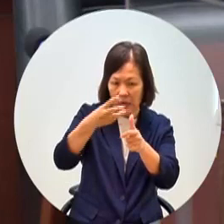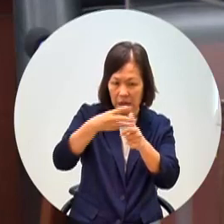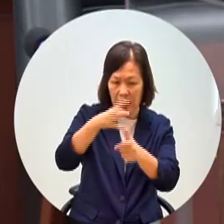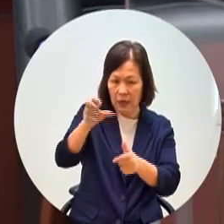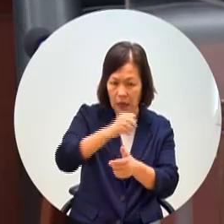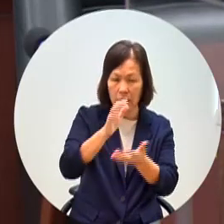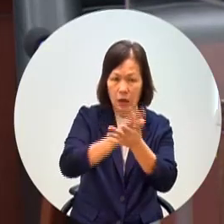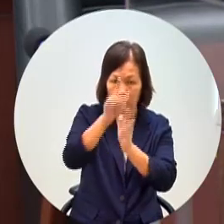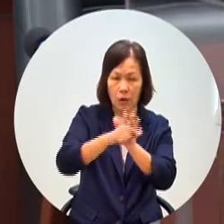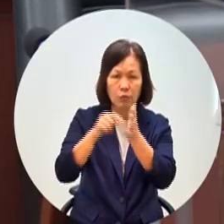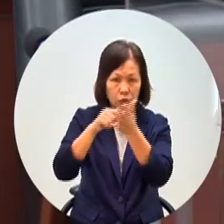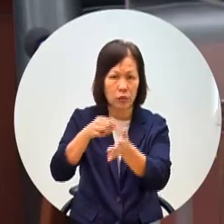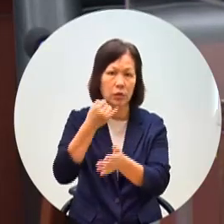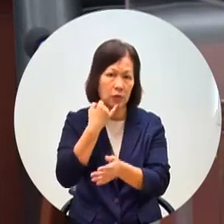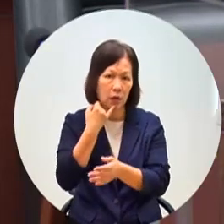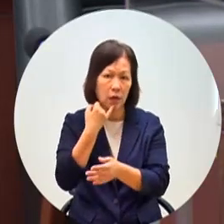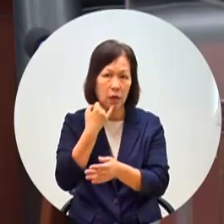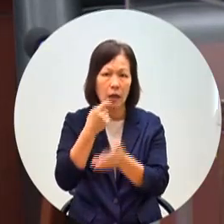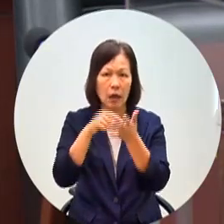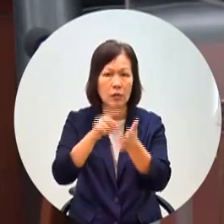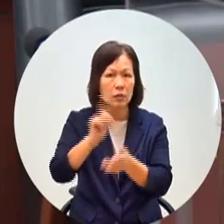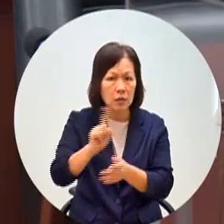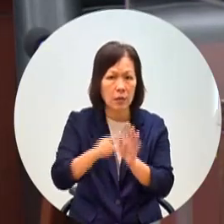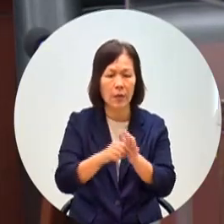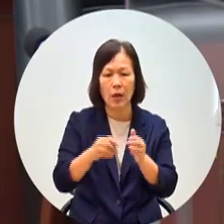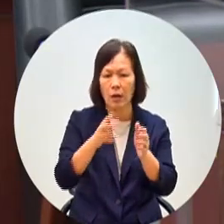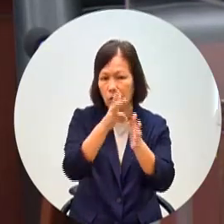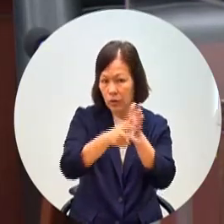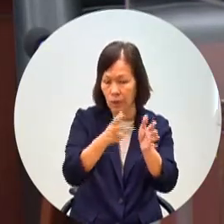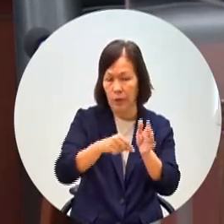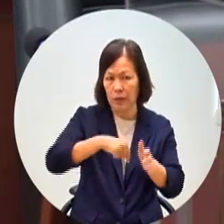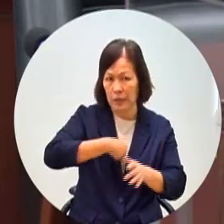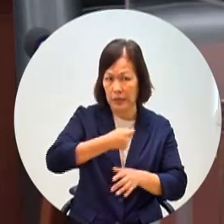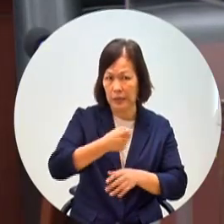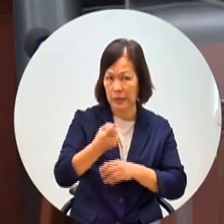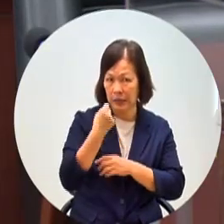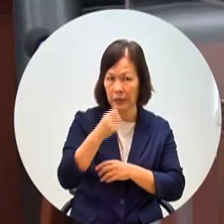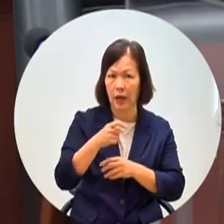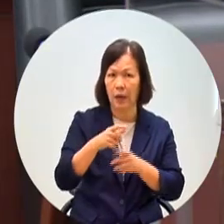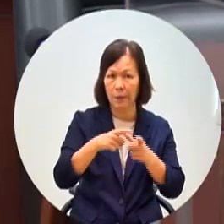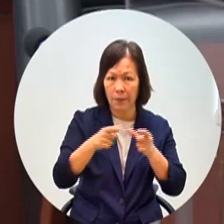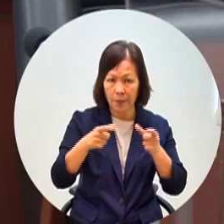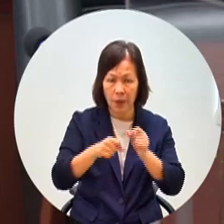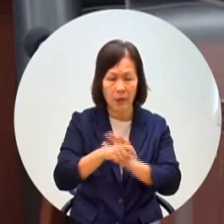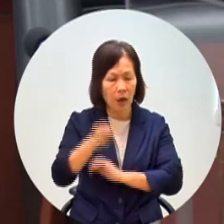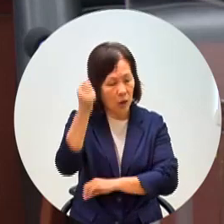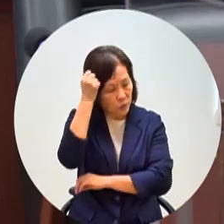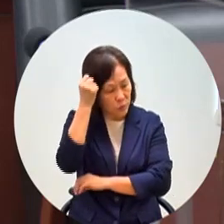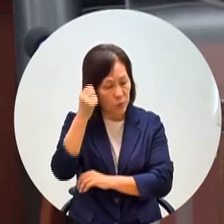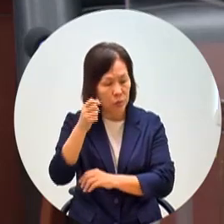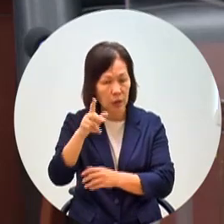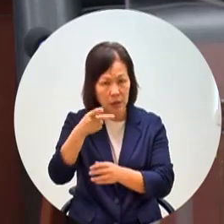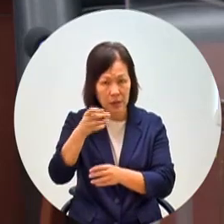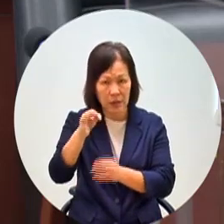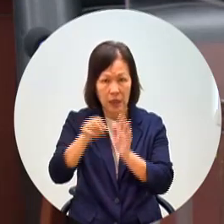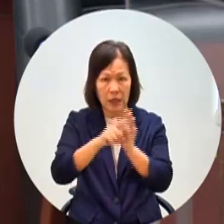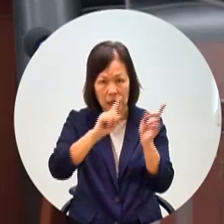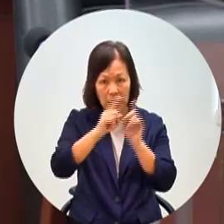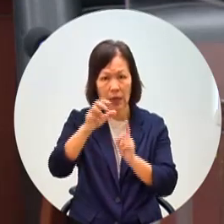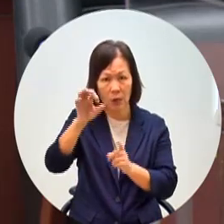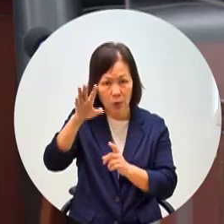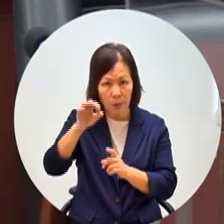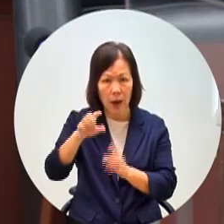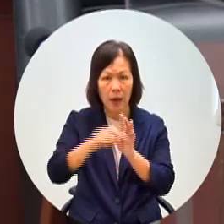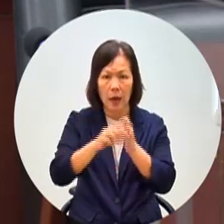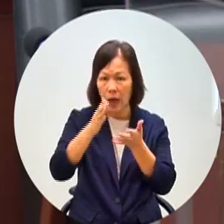是他只能申请什么火车自强票啦，然后住宿费只有一天只有500块啦，然后膳